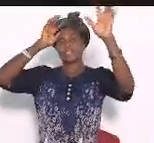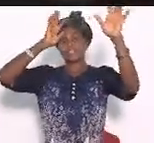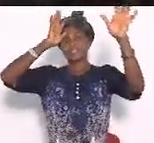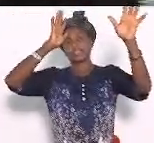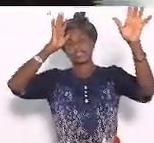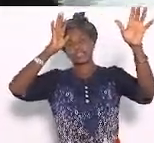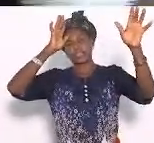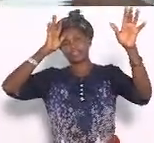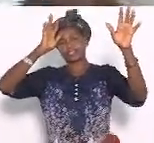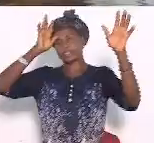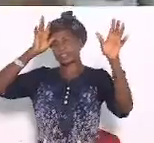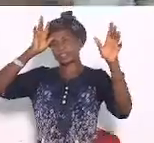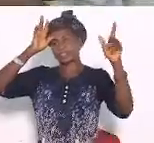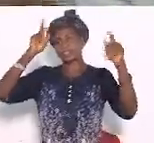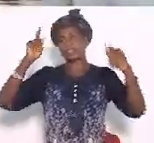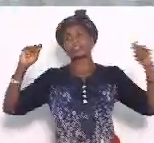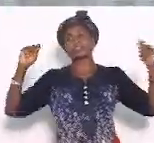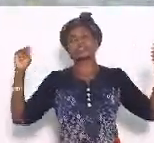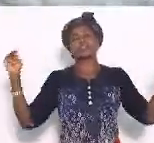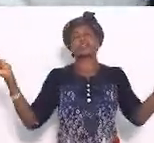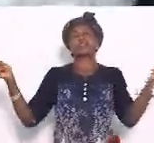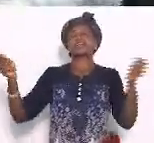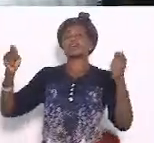allelueluuelu halleluia